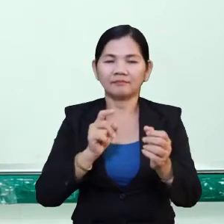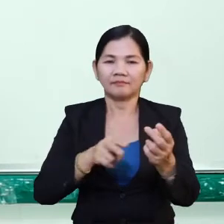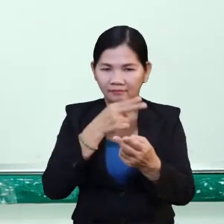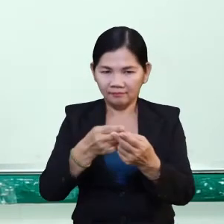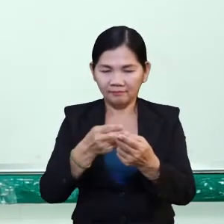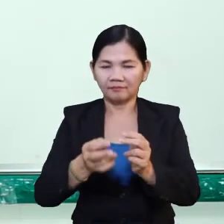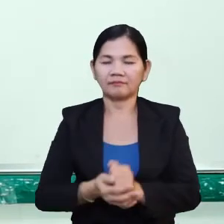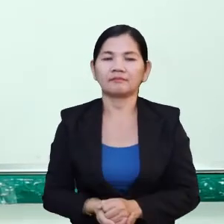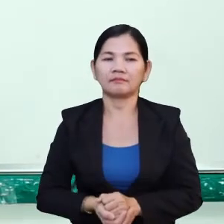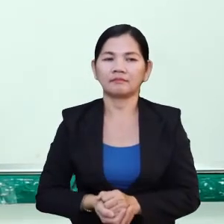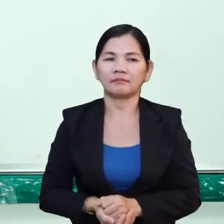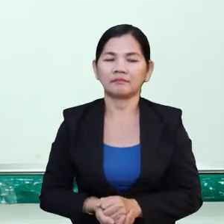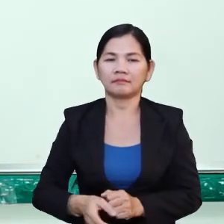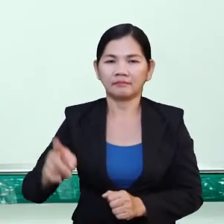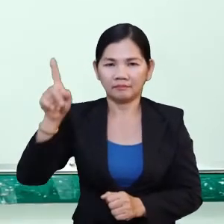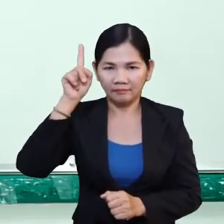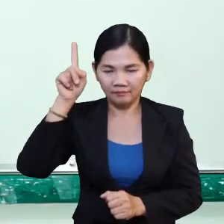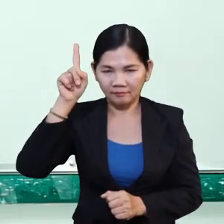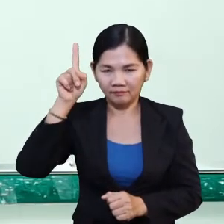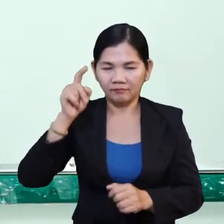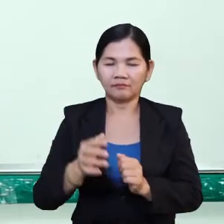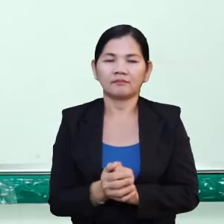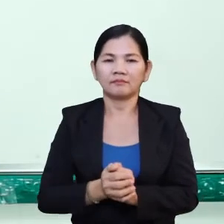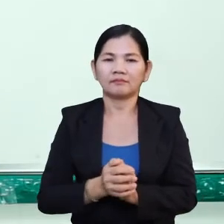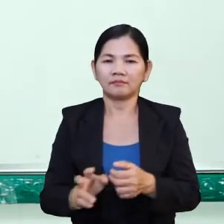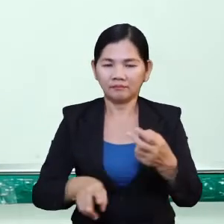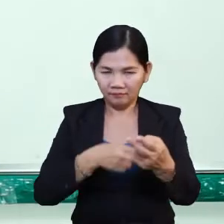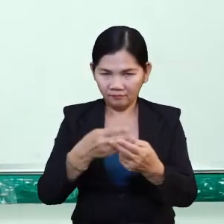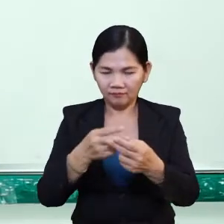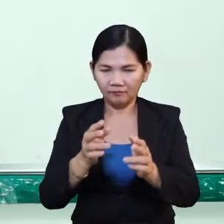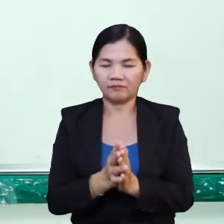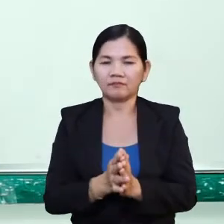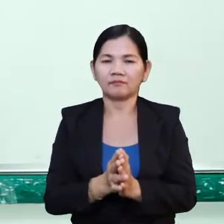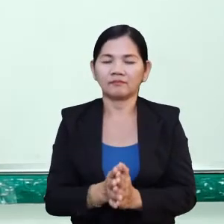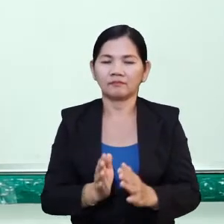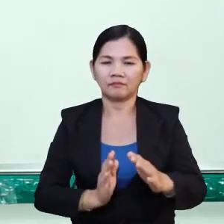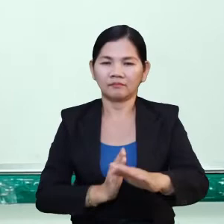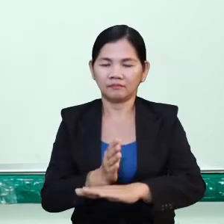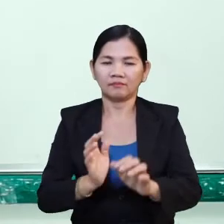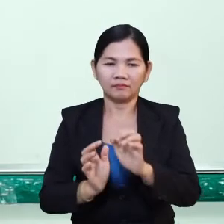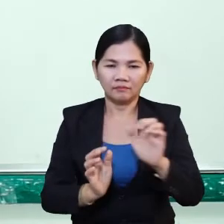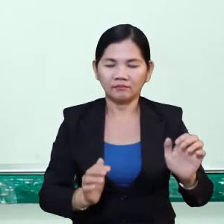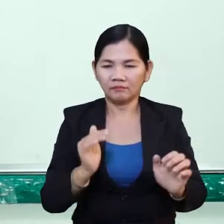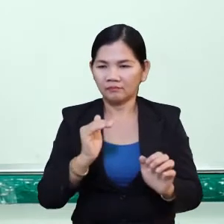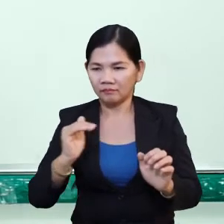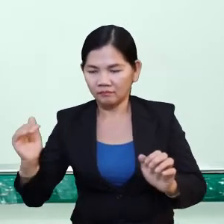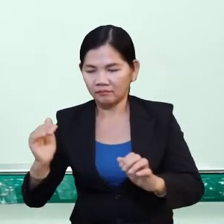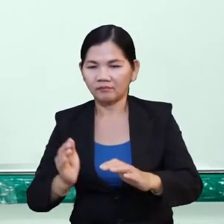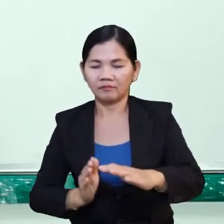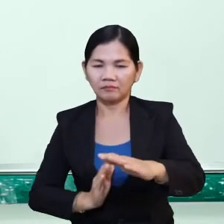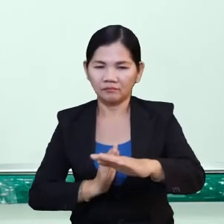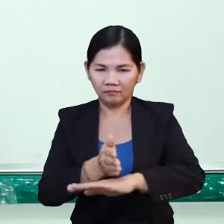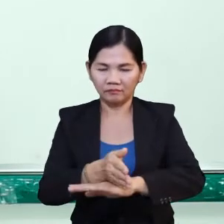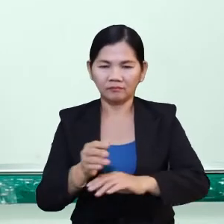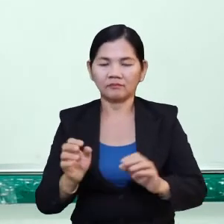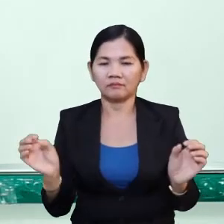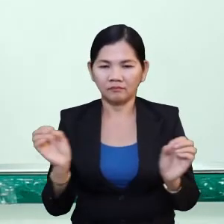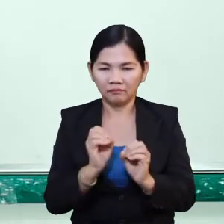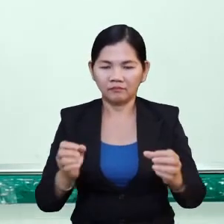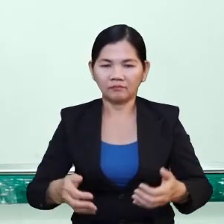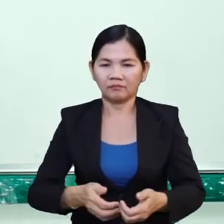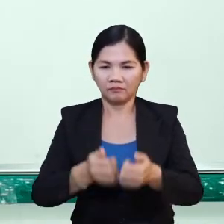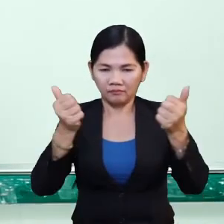យចាអញ្ចឹងកូនឆ្លើយថាបានជាយើងត្រូវមើលឆ្វេងស្ដាំមុនពេលឆ្លងផ្លូវព្រោះកុំឲ្យមានគ្